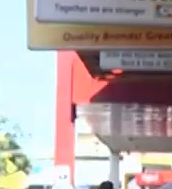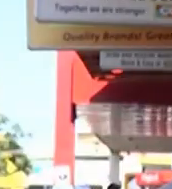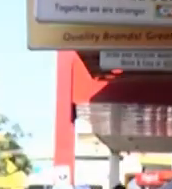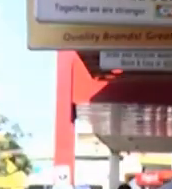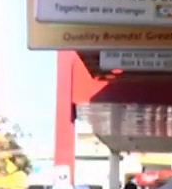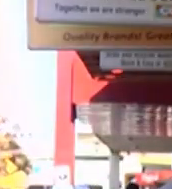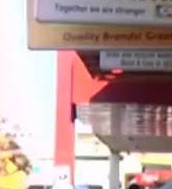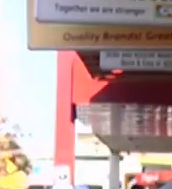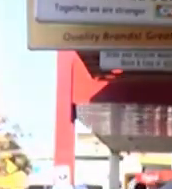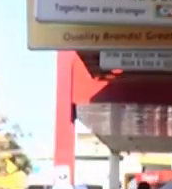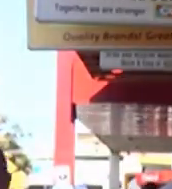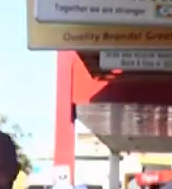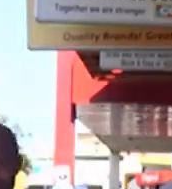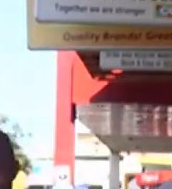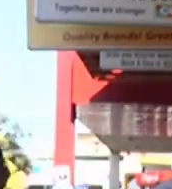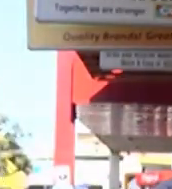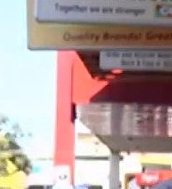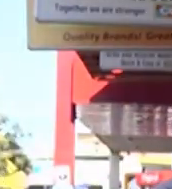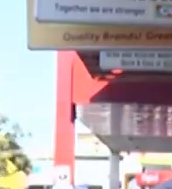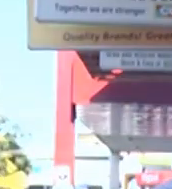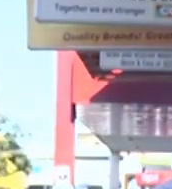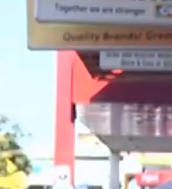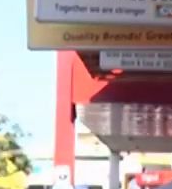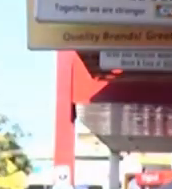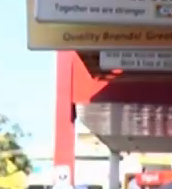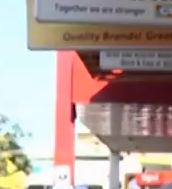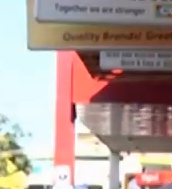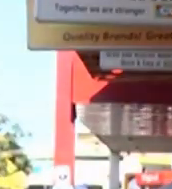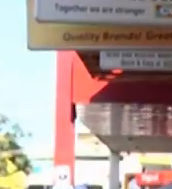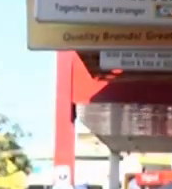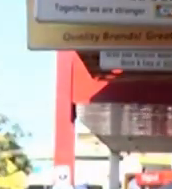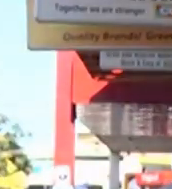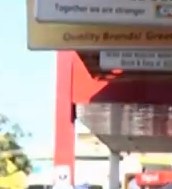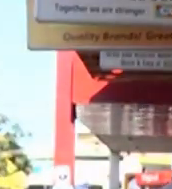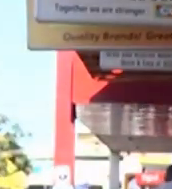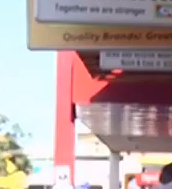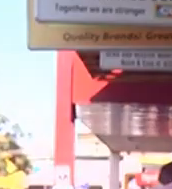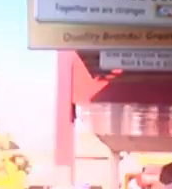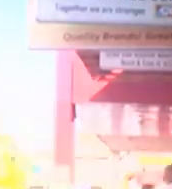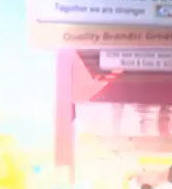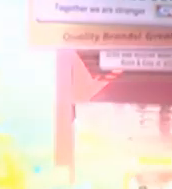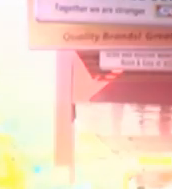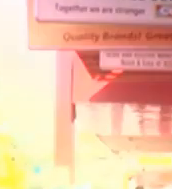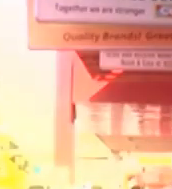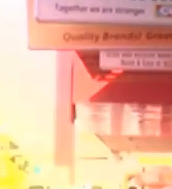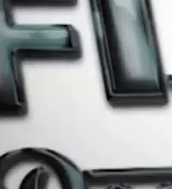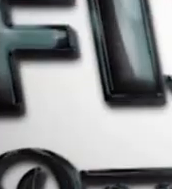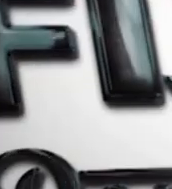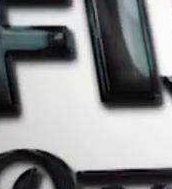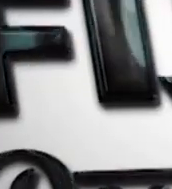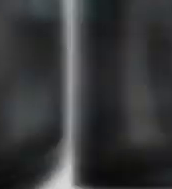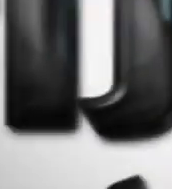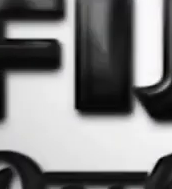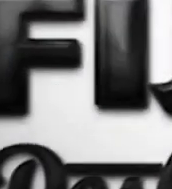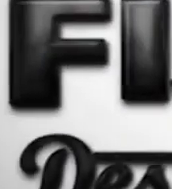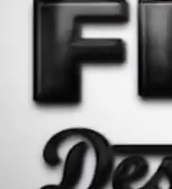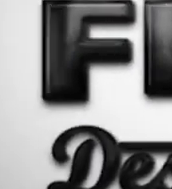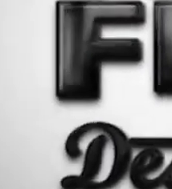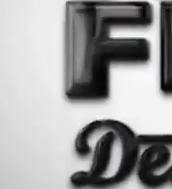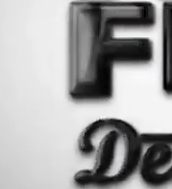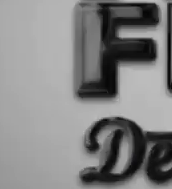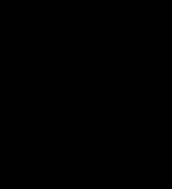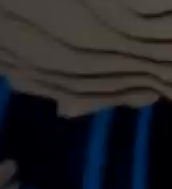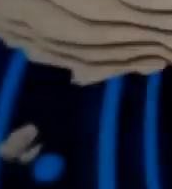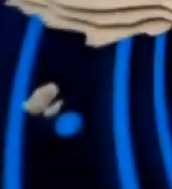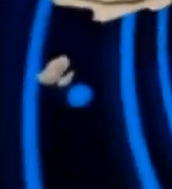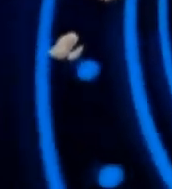बाइक तो दिल्ली में रहता हूँ और रेडियो फीजी रोज सुनता हूँ. रेडियो फीजी 2 देश